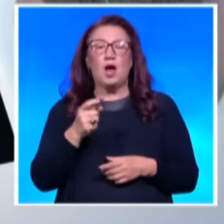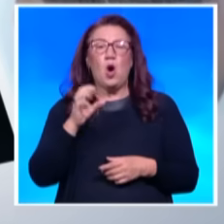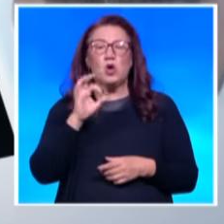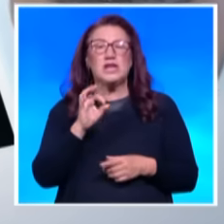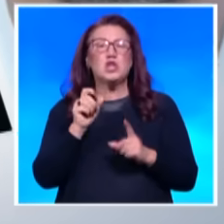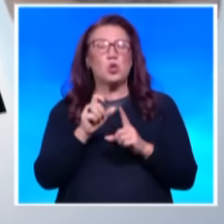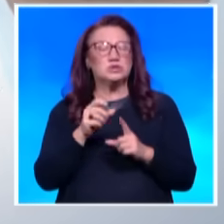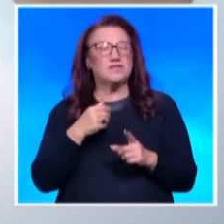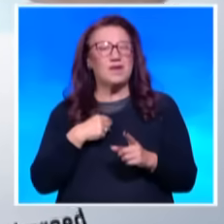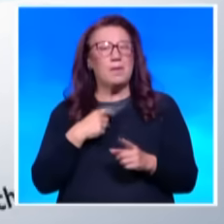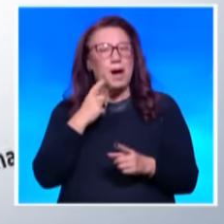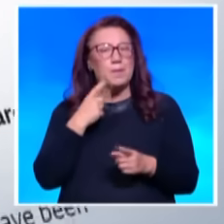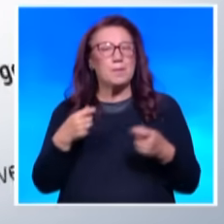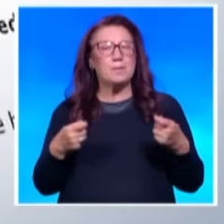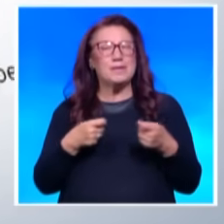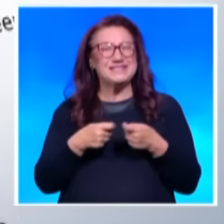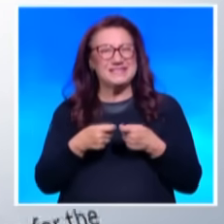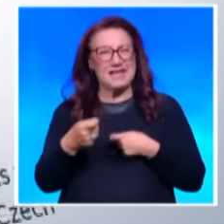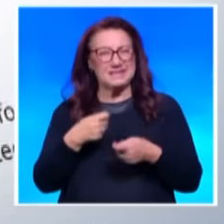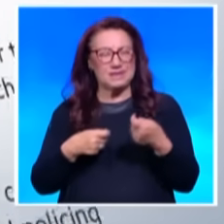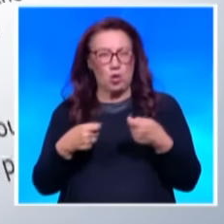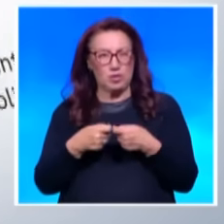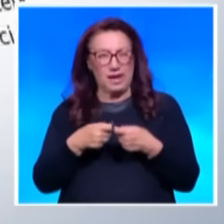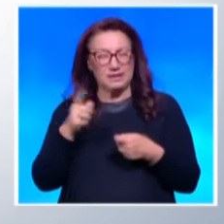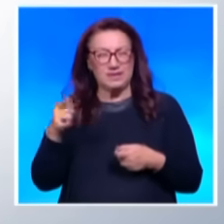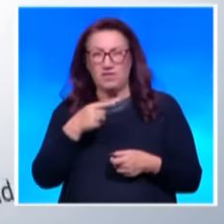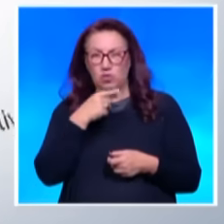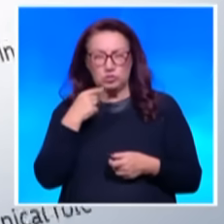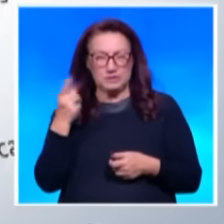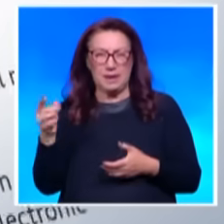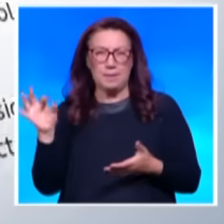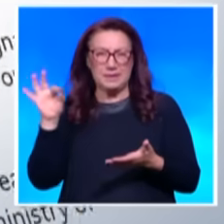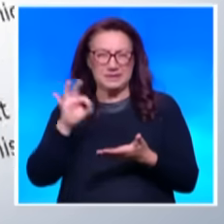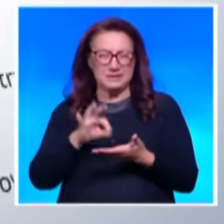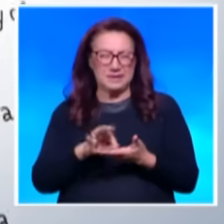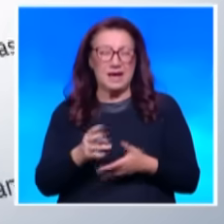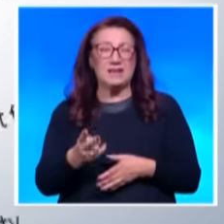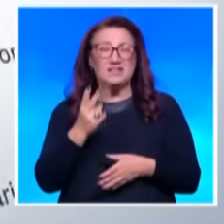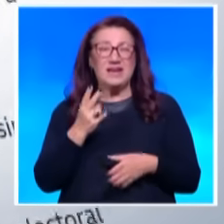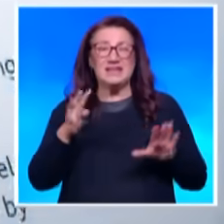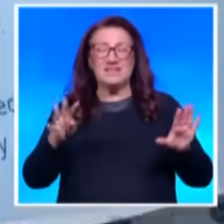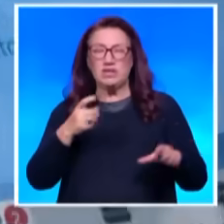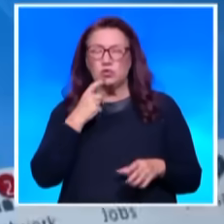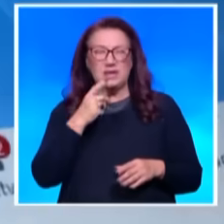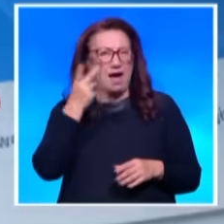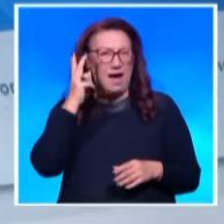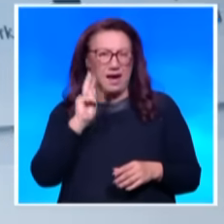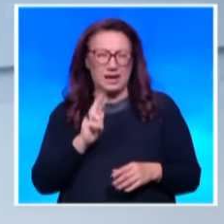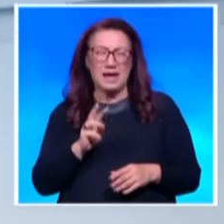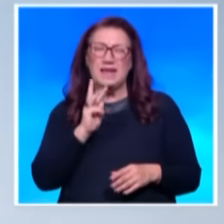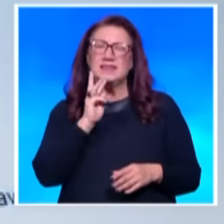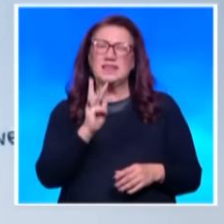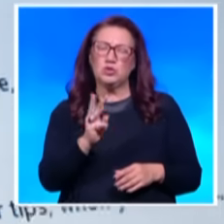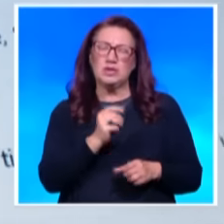Русия. Той пристига на острова през 2009 и работи в продължение на 3 години в сферата на финансовите